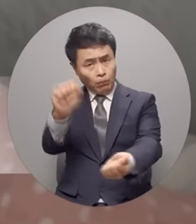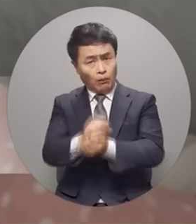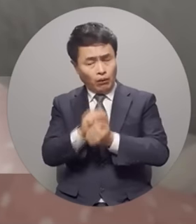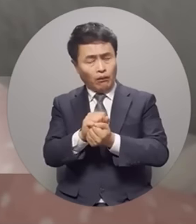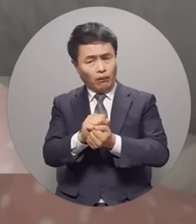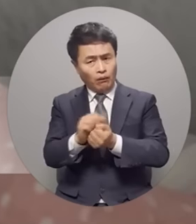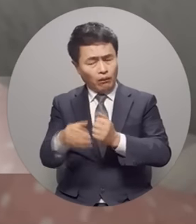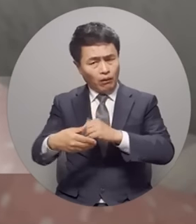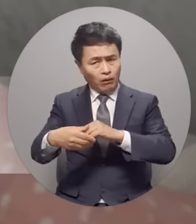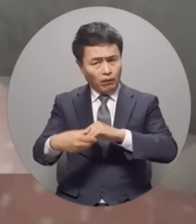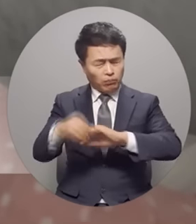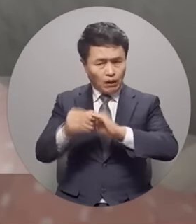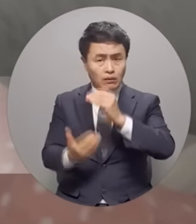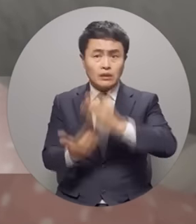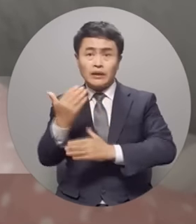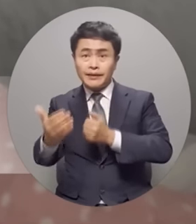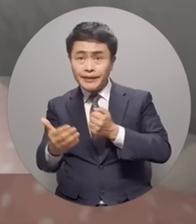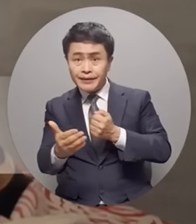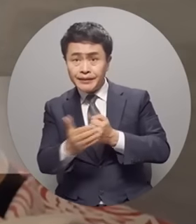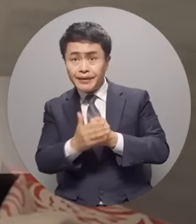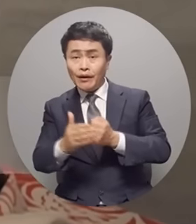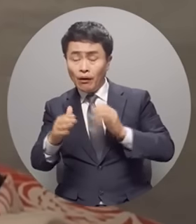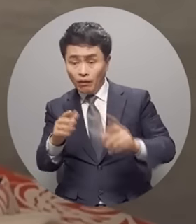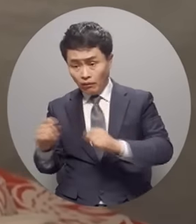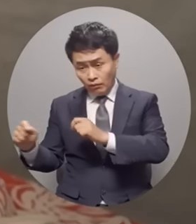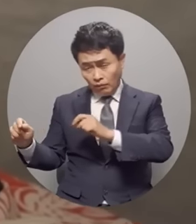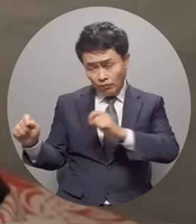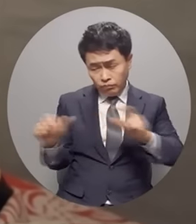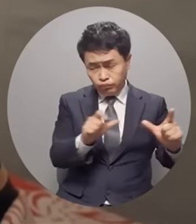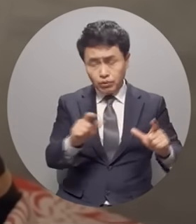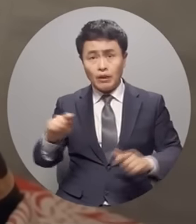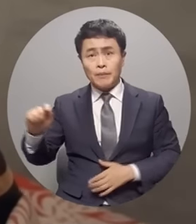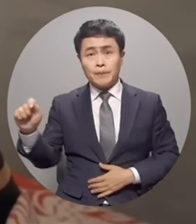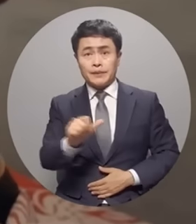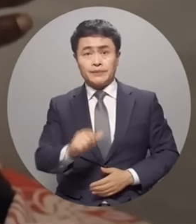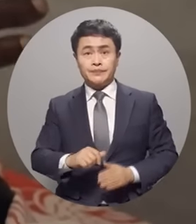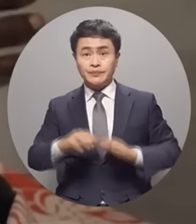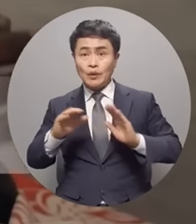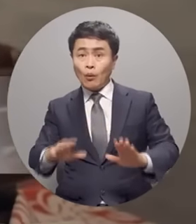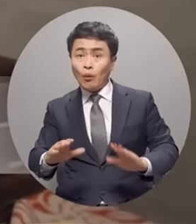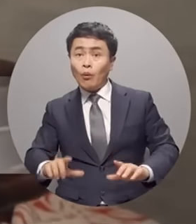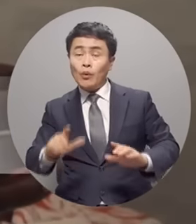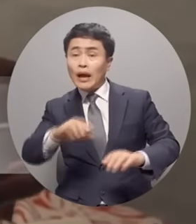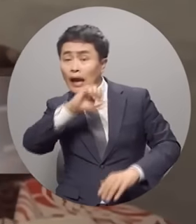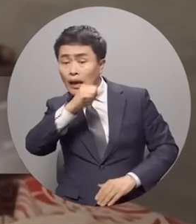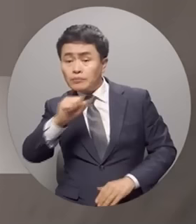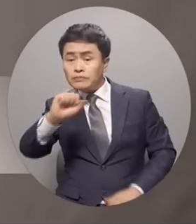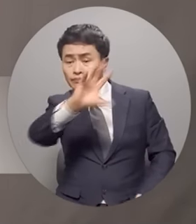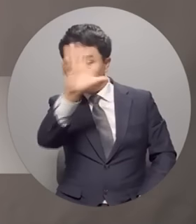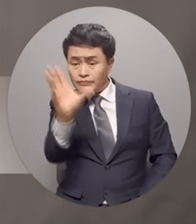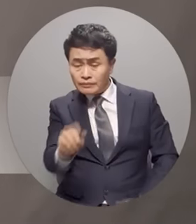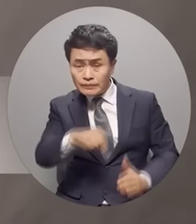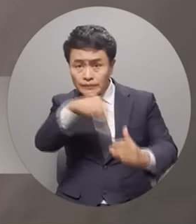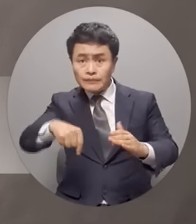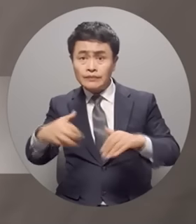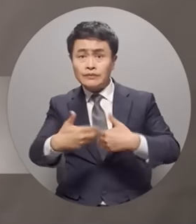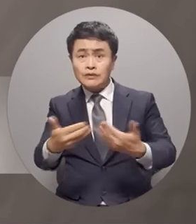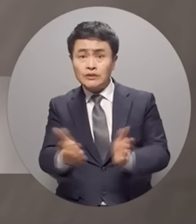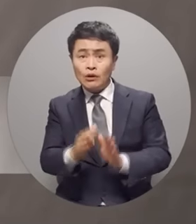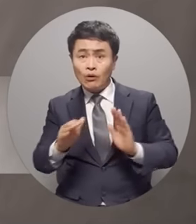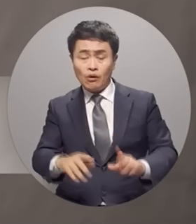변종 엠폭스가 등장하면서 감염 속도가 빨라지고 있습니다. 올 들어 아프리카 대륙 55개국 중